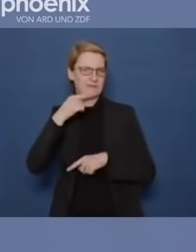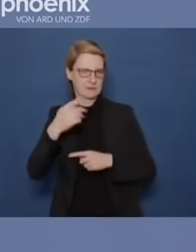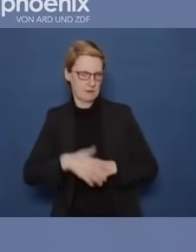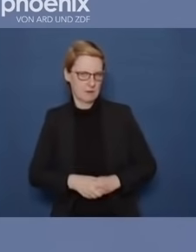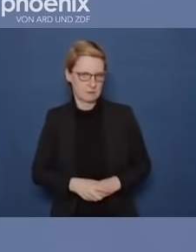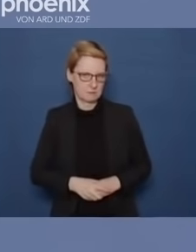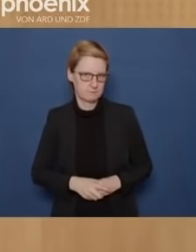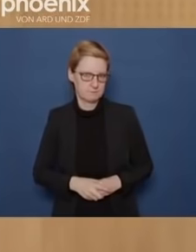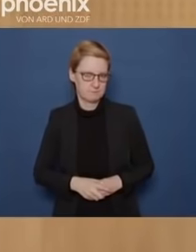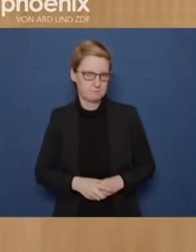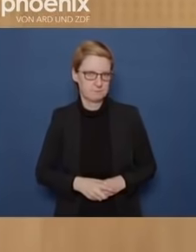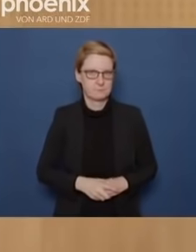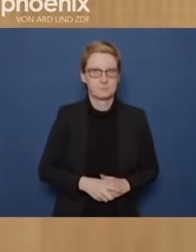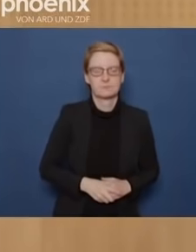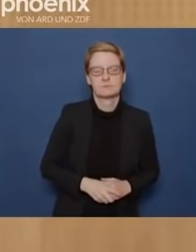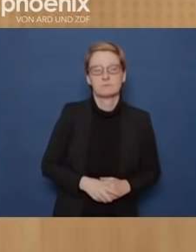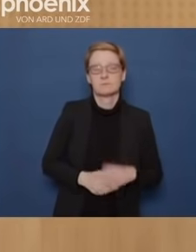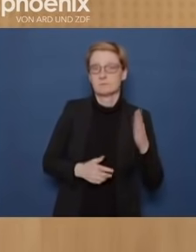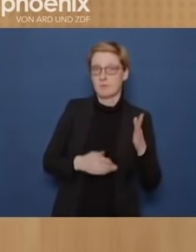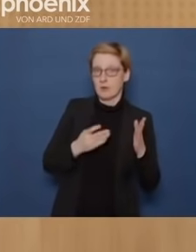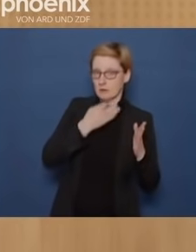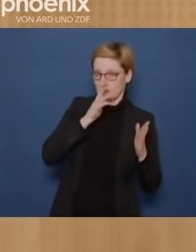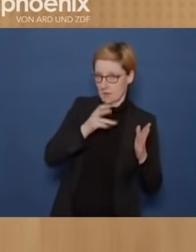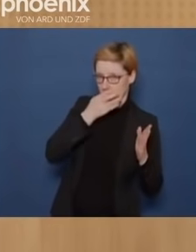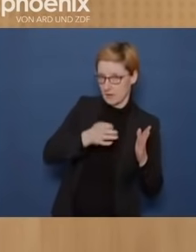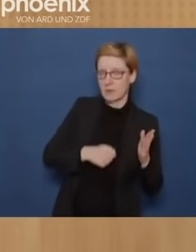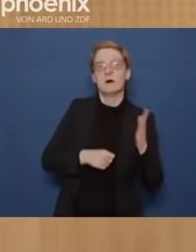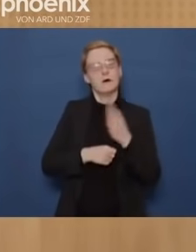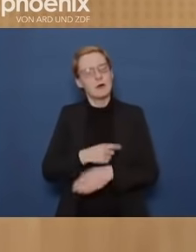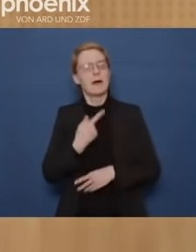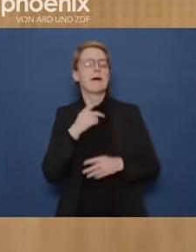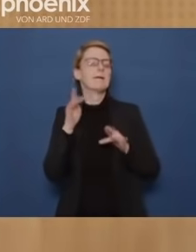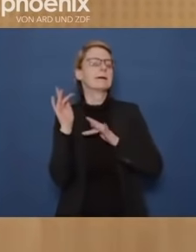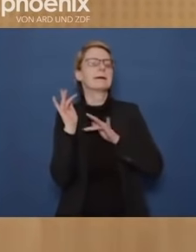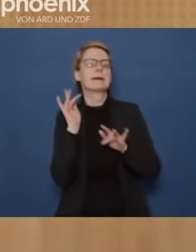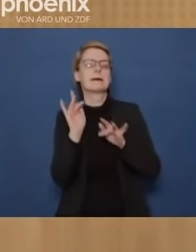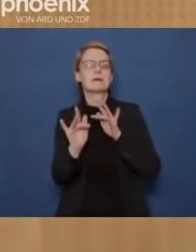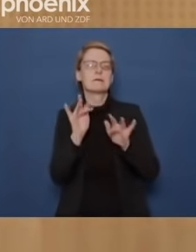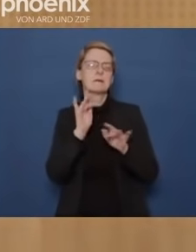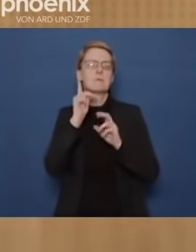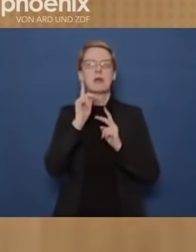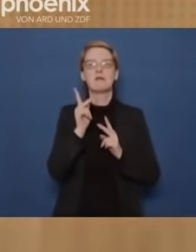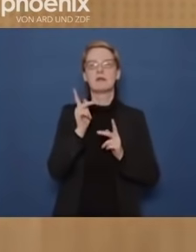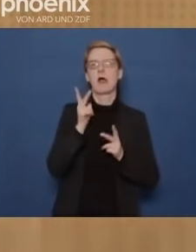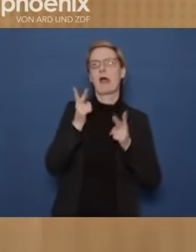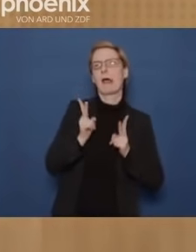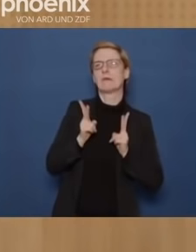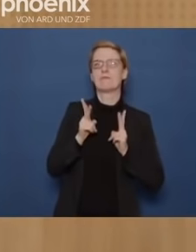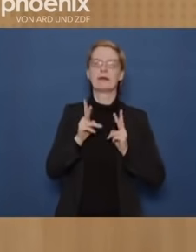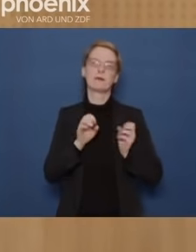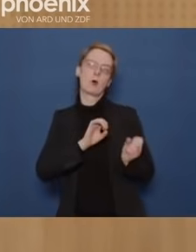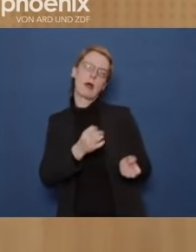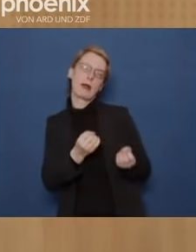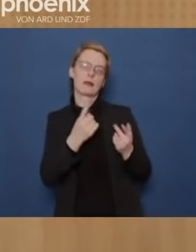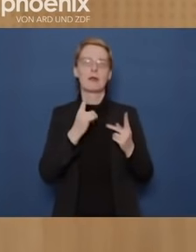Eine Nachfrage? Mit Reaktion auf Kritik meinte ich nicht eine Rechtfertigung, sondern Handlungen. Gibt